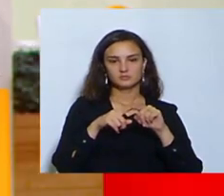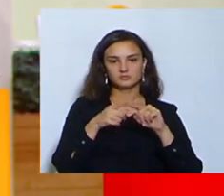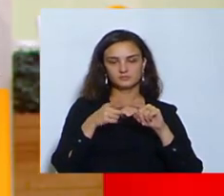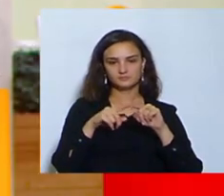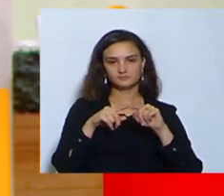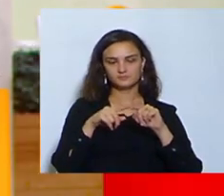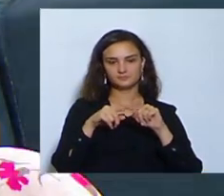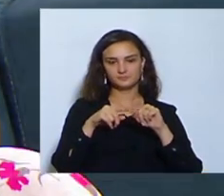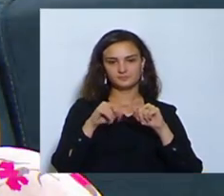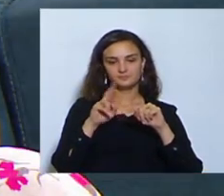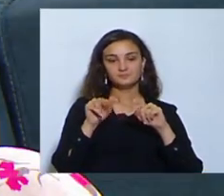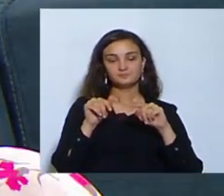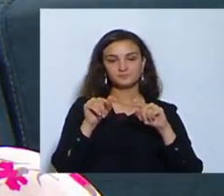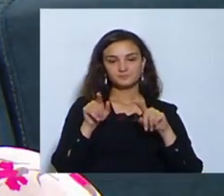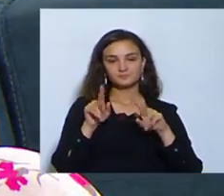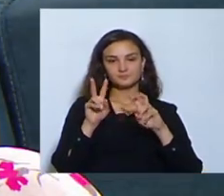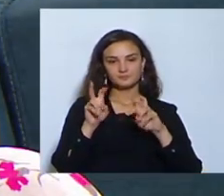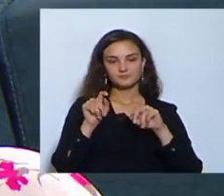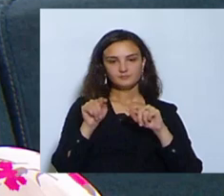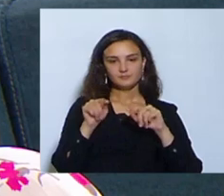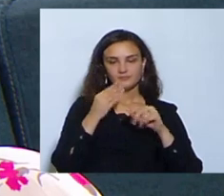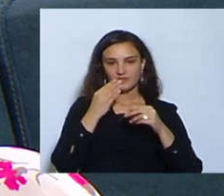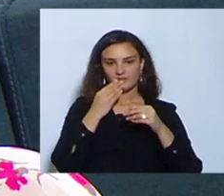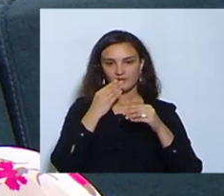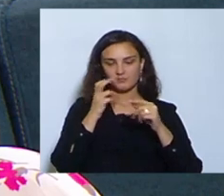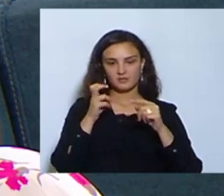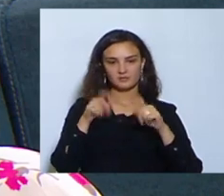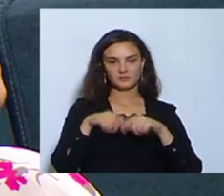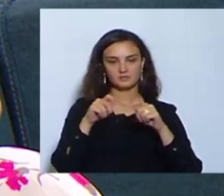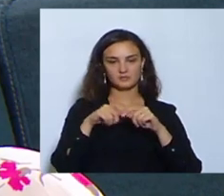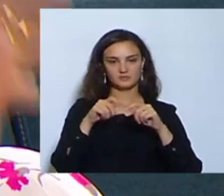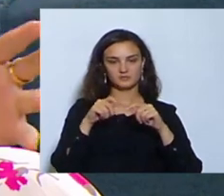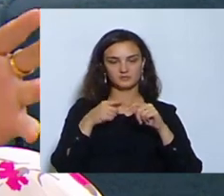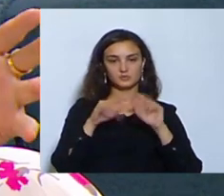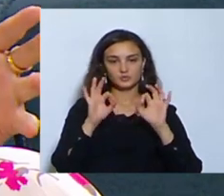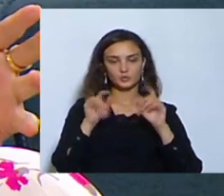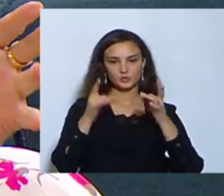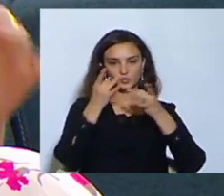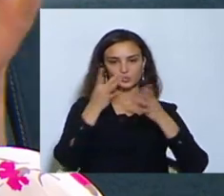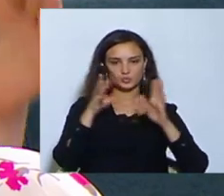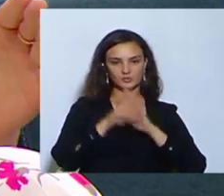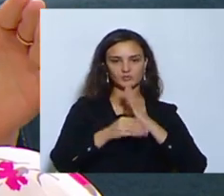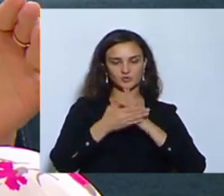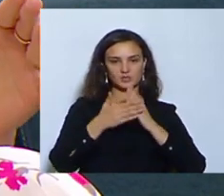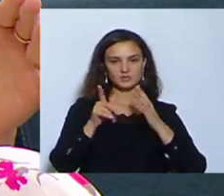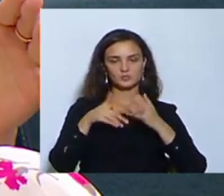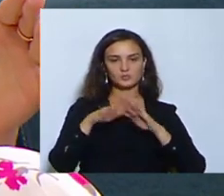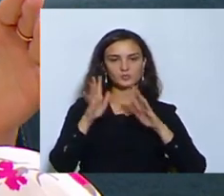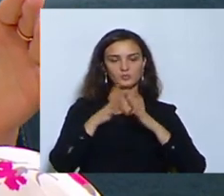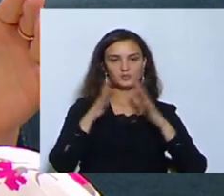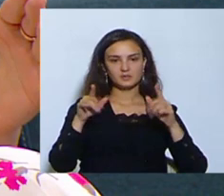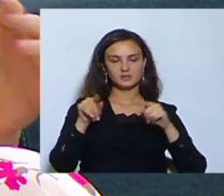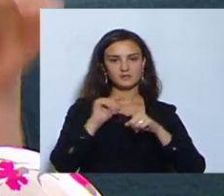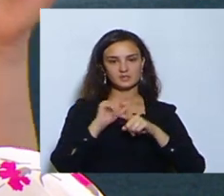მოზარდი. სტერეოტიპი ცალსახად ზრდის კვებითი აშლილობების რისკს. ვინაიდან სწორედ იმ კულტურებში არის უფრო მაღალი კვებითი